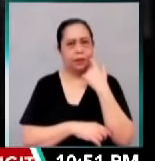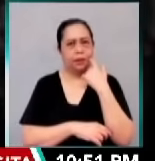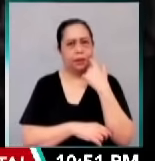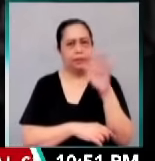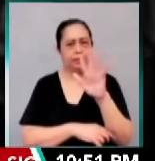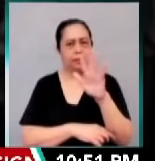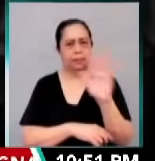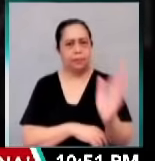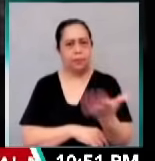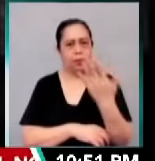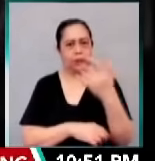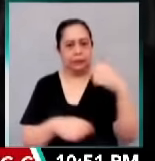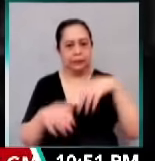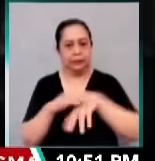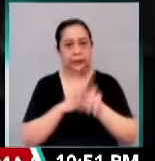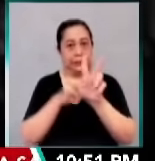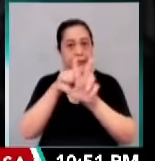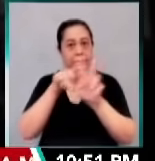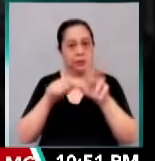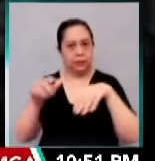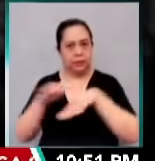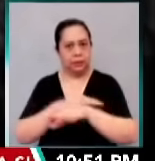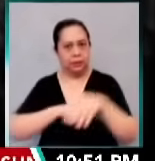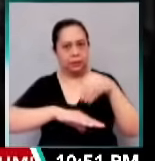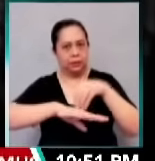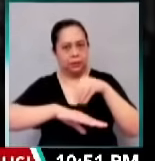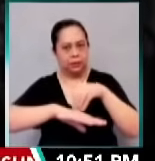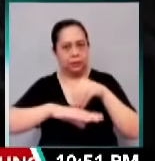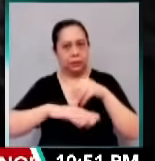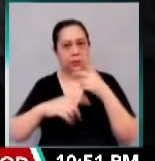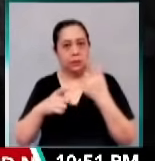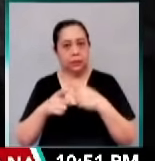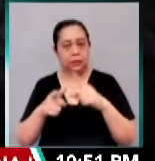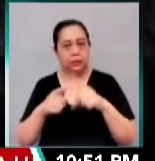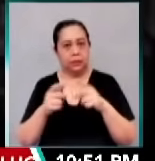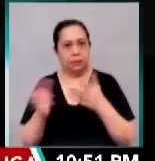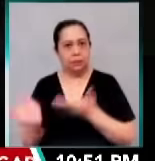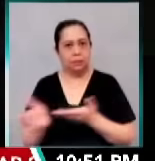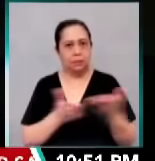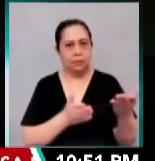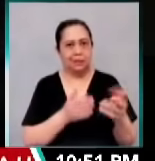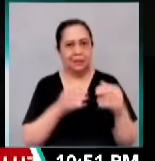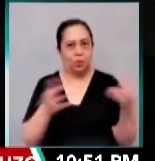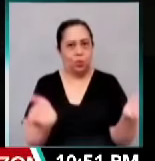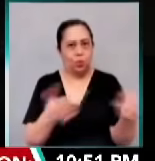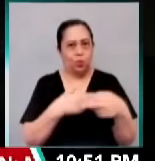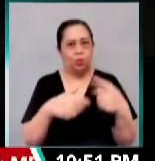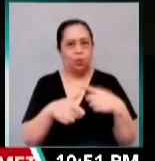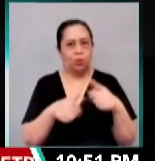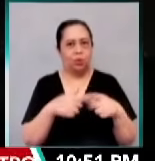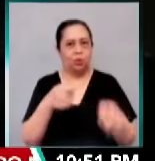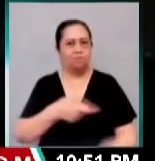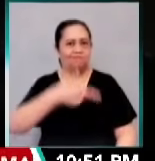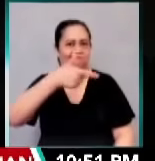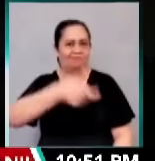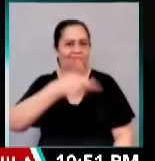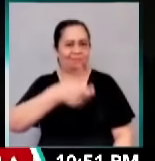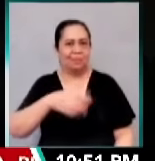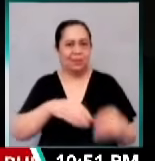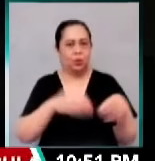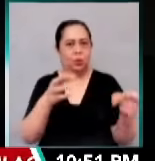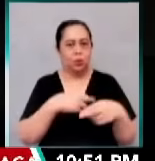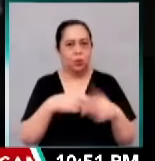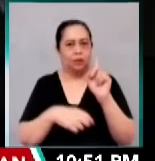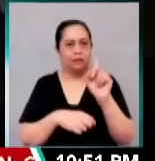ng 3 sa kanila ang tindahan, dinala nila sa kwarto ang biktima at doon siya pinagbabaril. Naunang lumabas ang isa sa